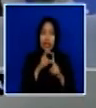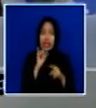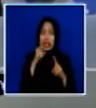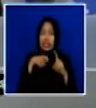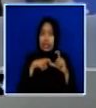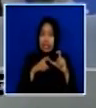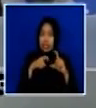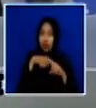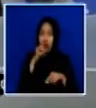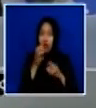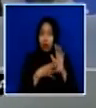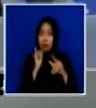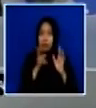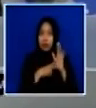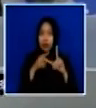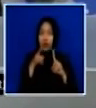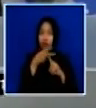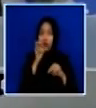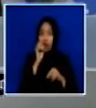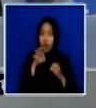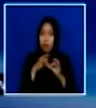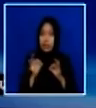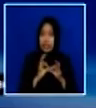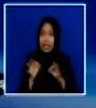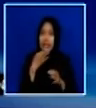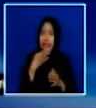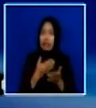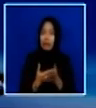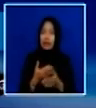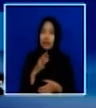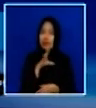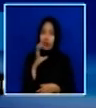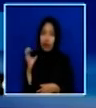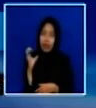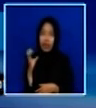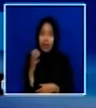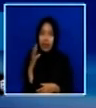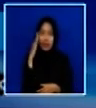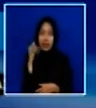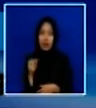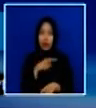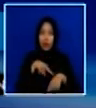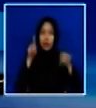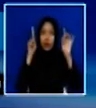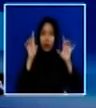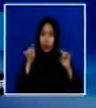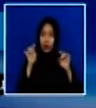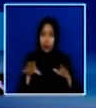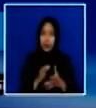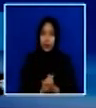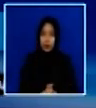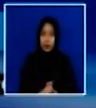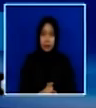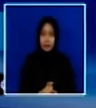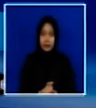Pak Muzakir Selamat sore sore-sore Assalamualaikum warahmatullahi wabarakatuh Waalaikumsalam